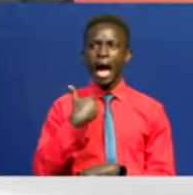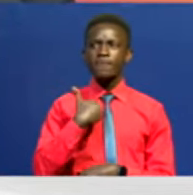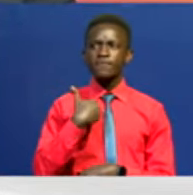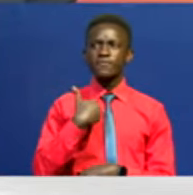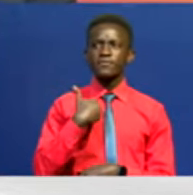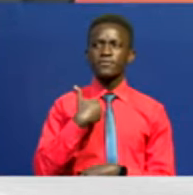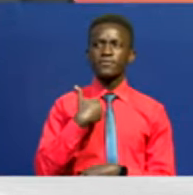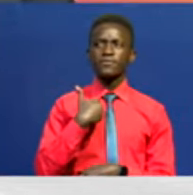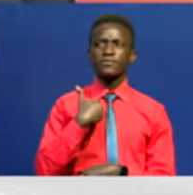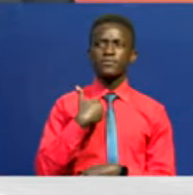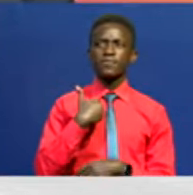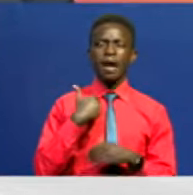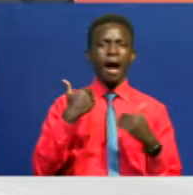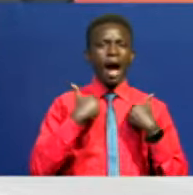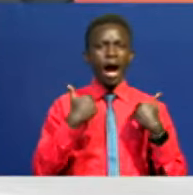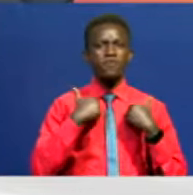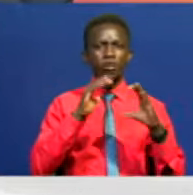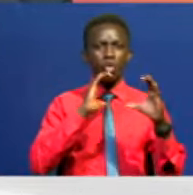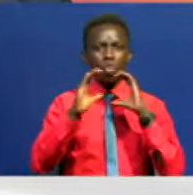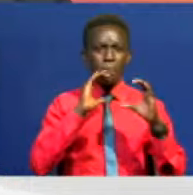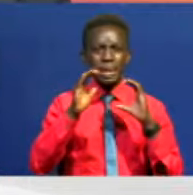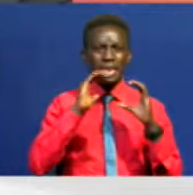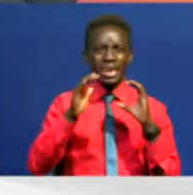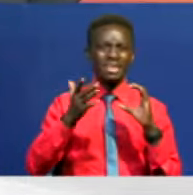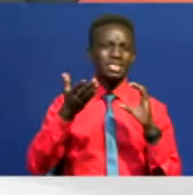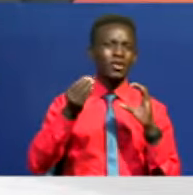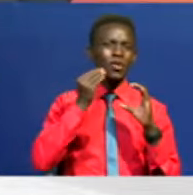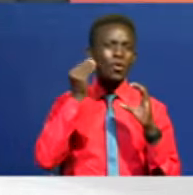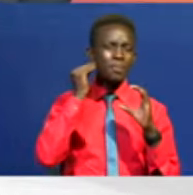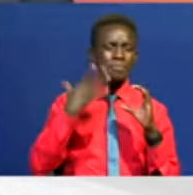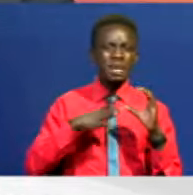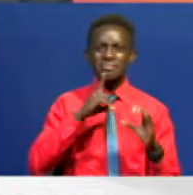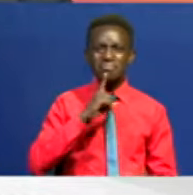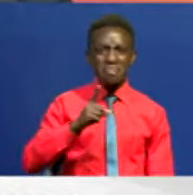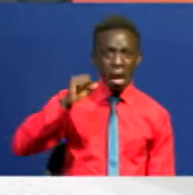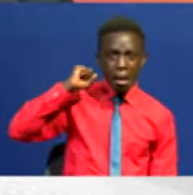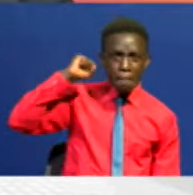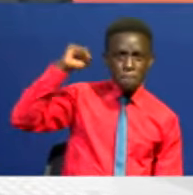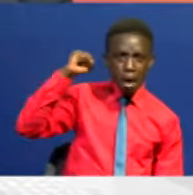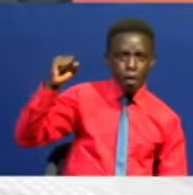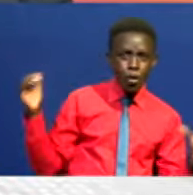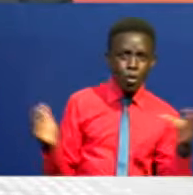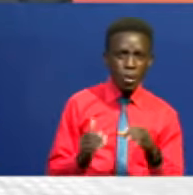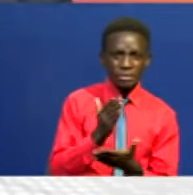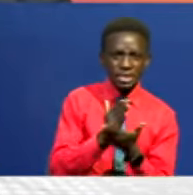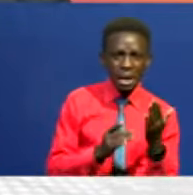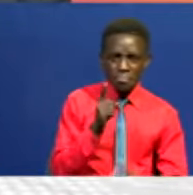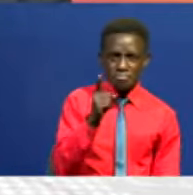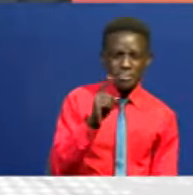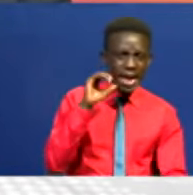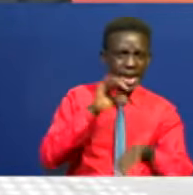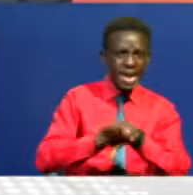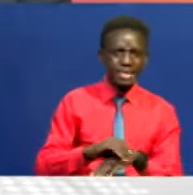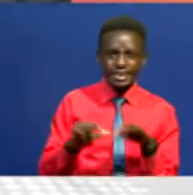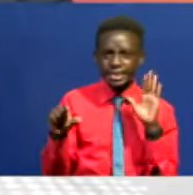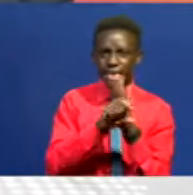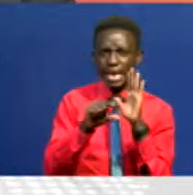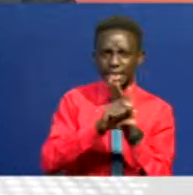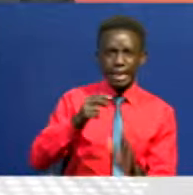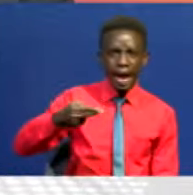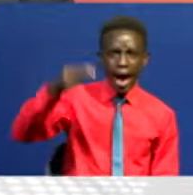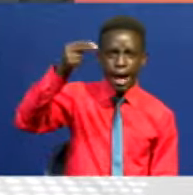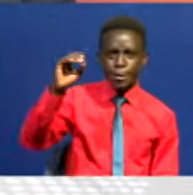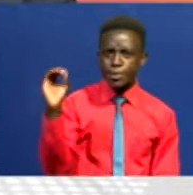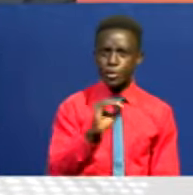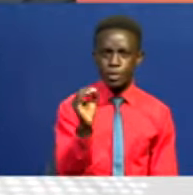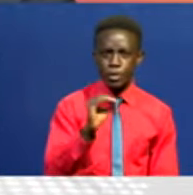na gumzo pale mtaani kwamba kuna wanasiasa fulani ambao hawakuweza maybe kupata maybe alama ya juu